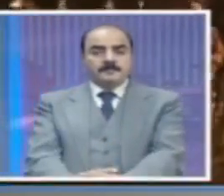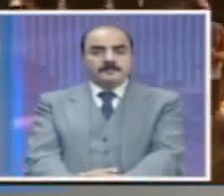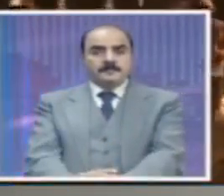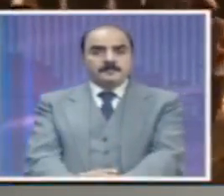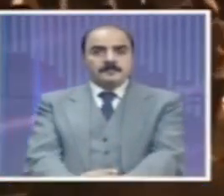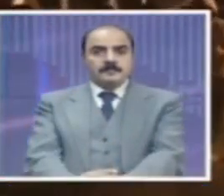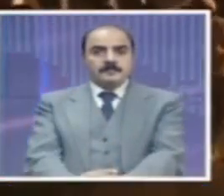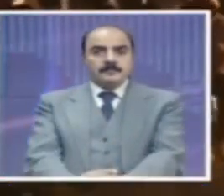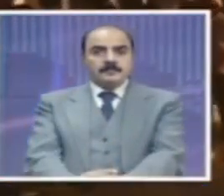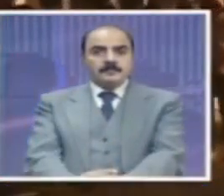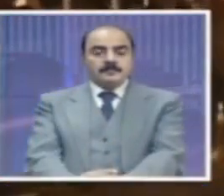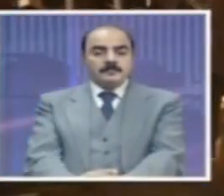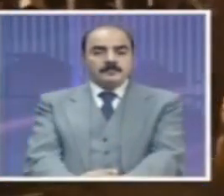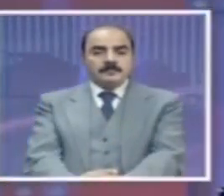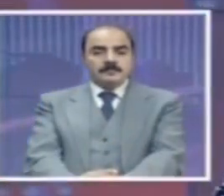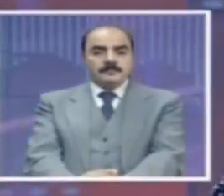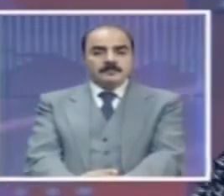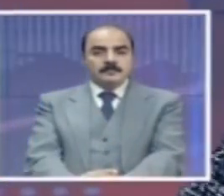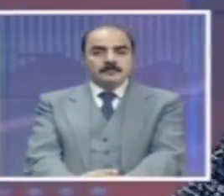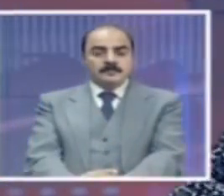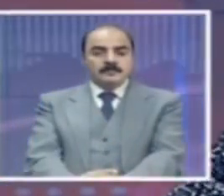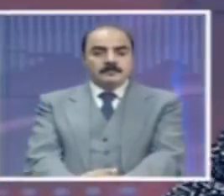العاصمة.